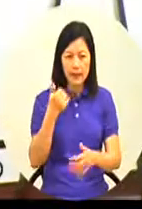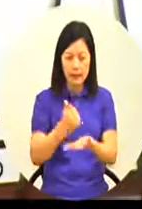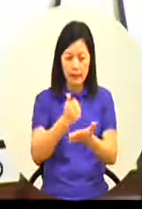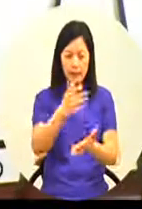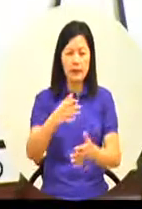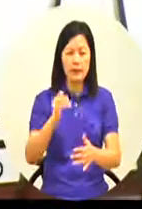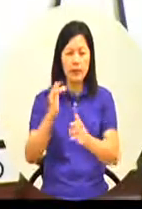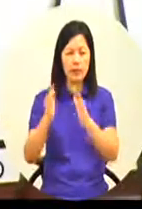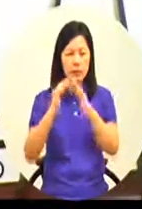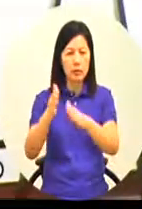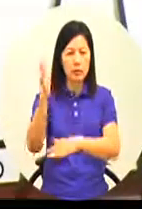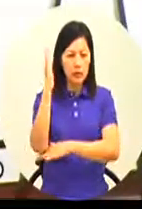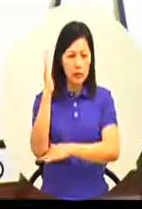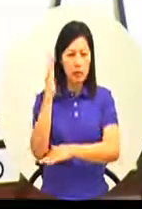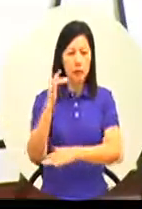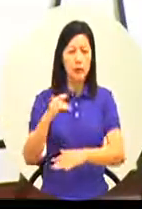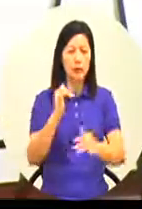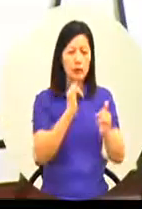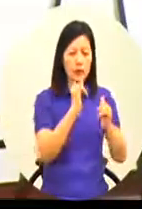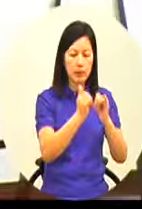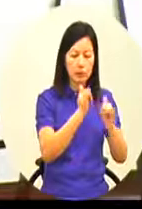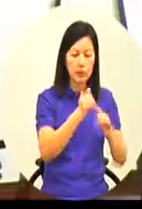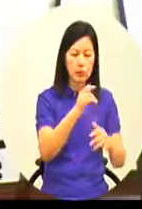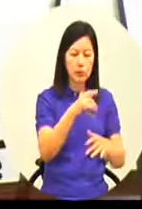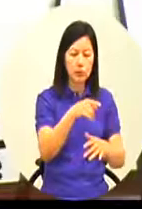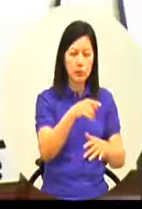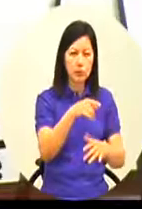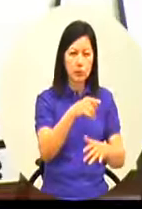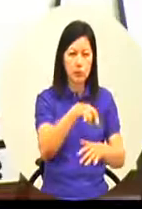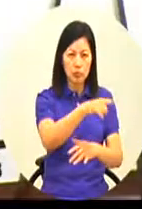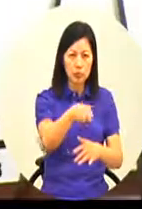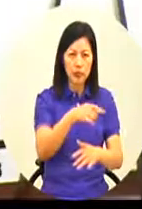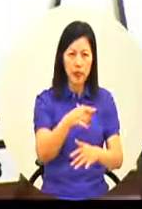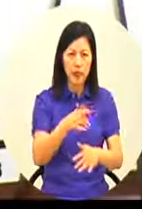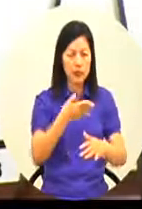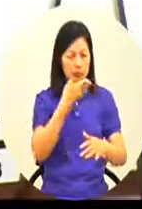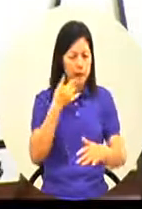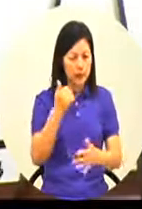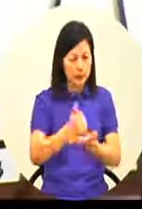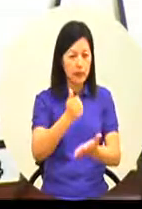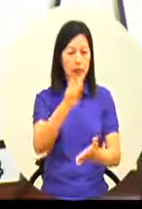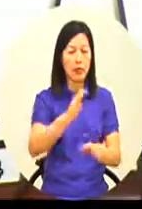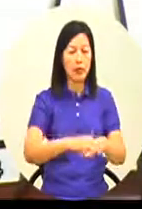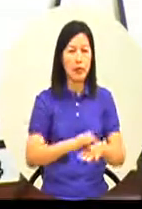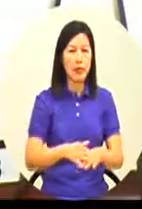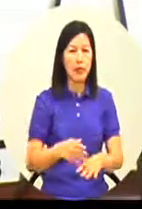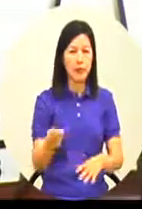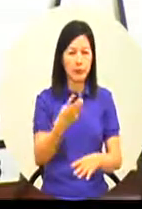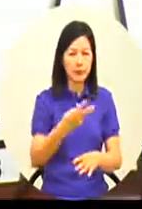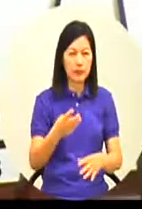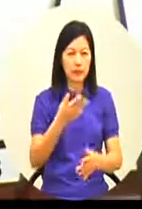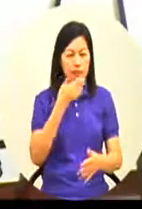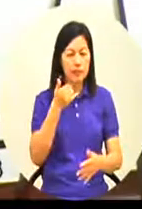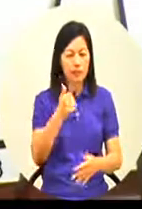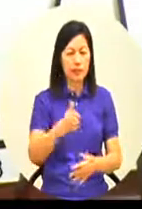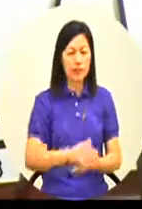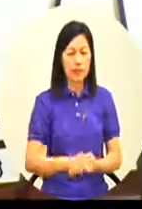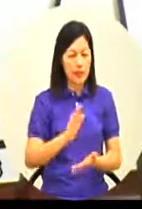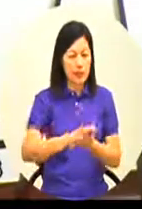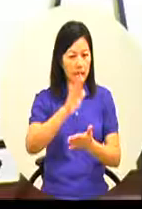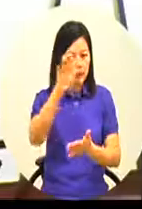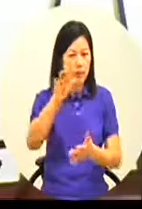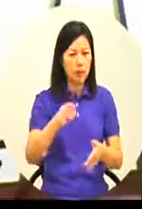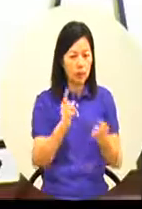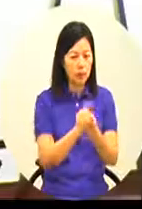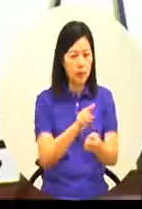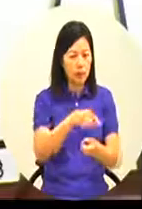得利，这种三赢的局面。但是我想我们可能督发局也未来也要对国防部有这一些思考，那来可